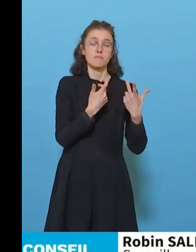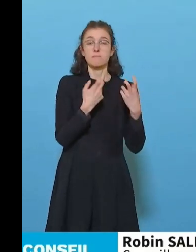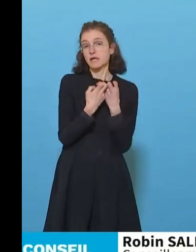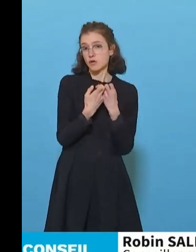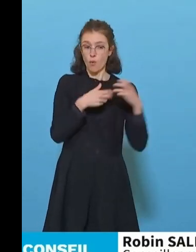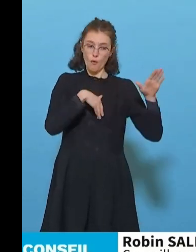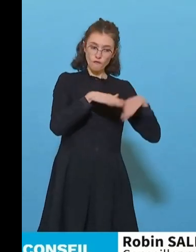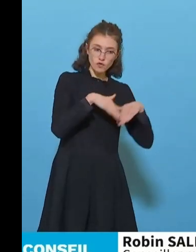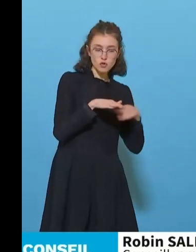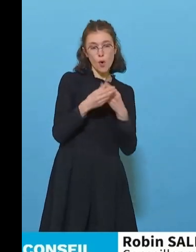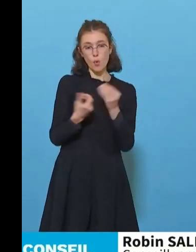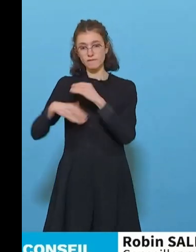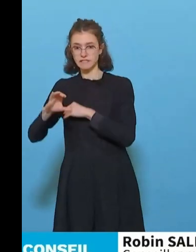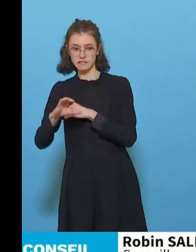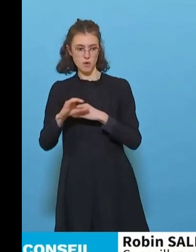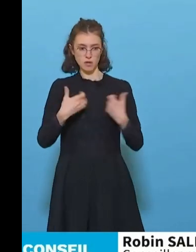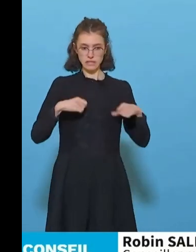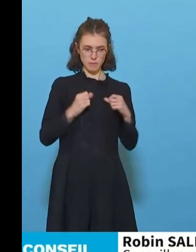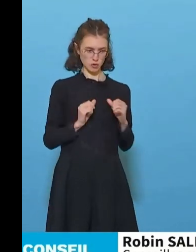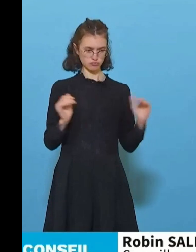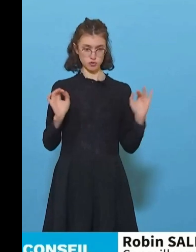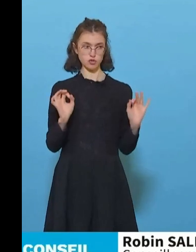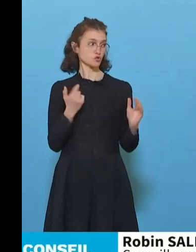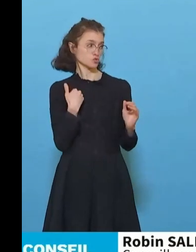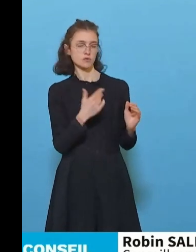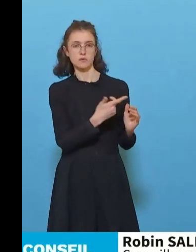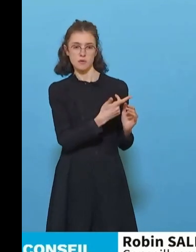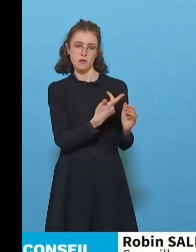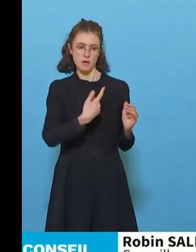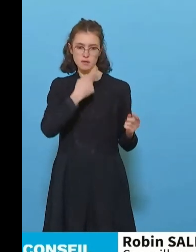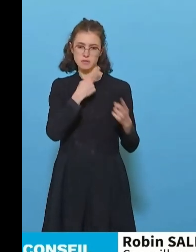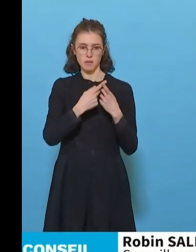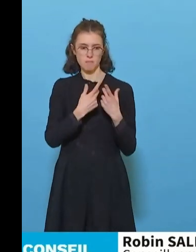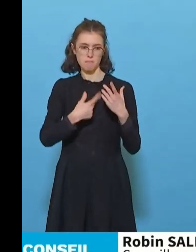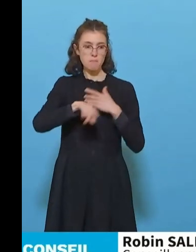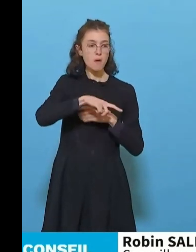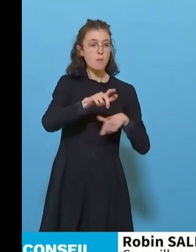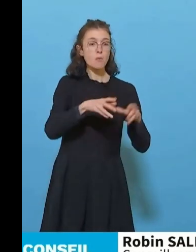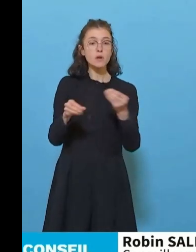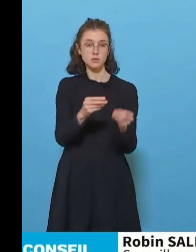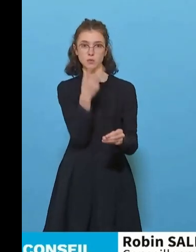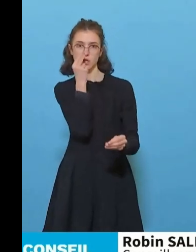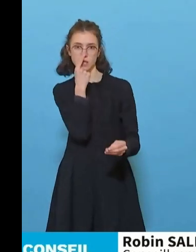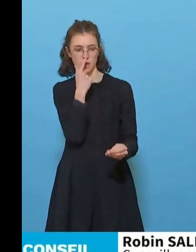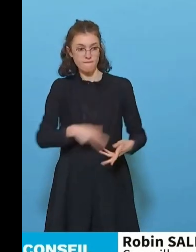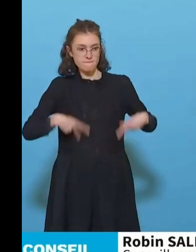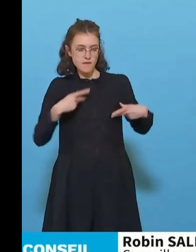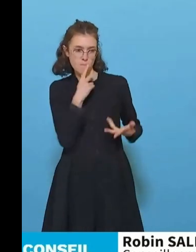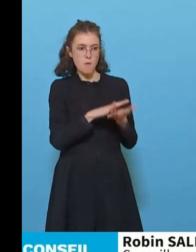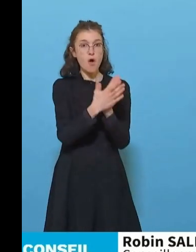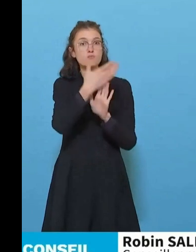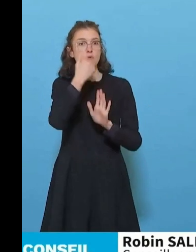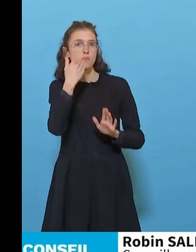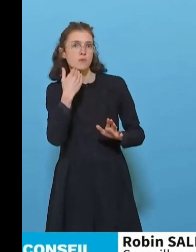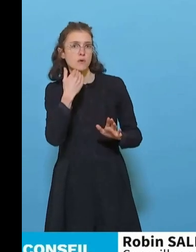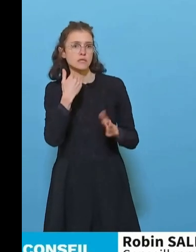de gauche envisage, doivent permettre justement d'améliorer la vie de l'ensemble des Nantaises et des Nantais. Ces investissements conformes